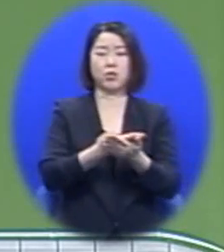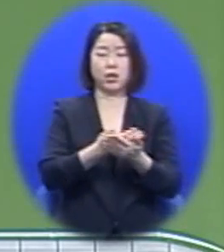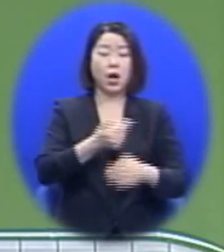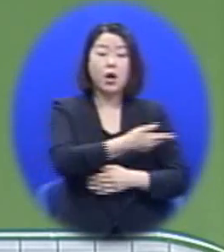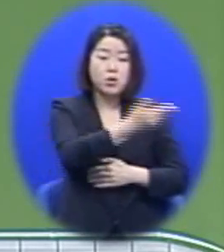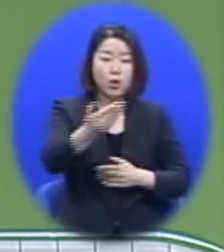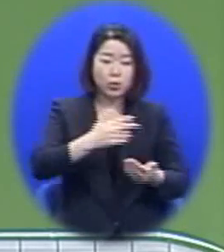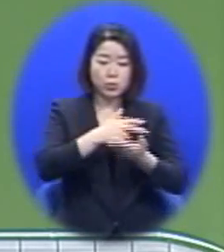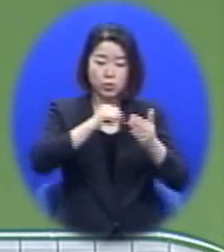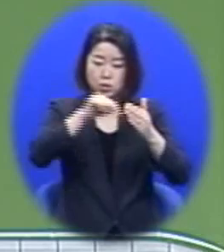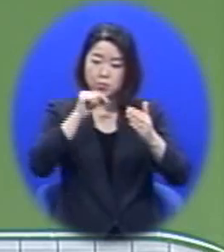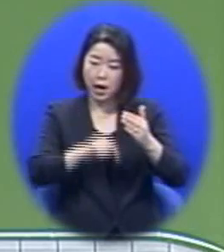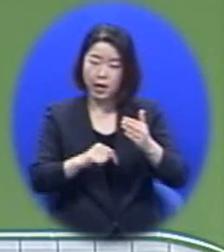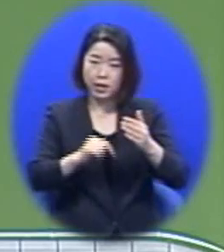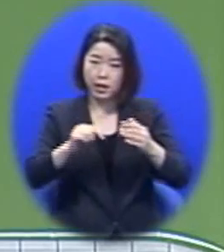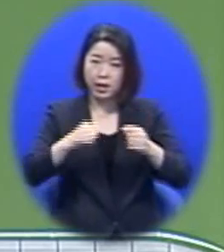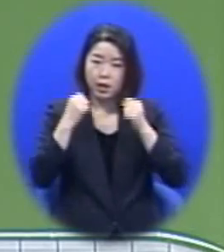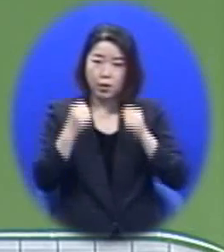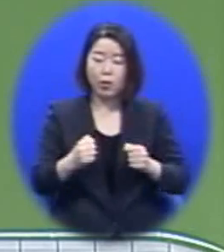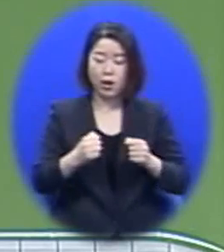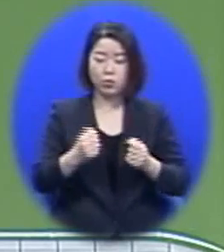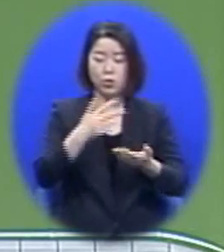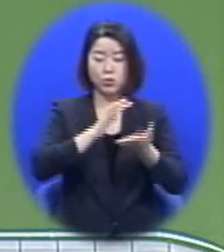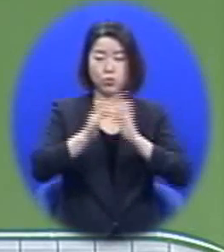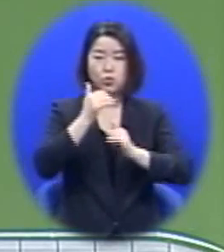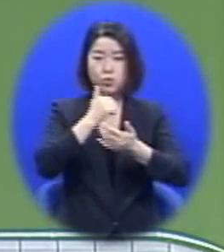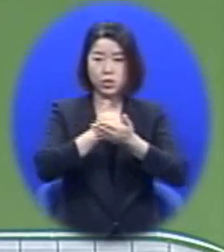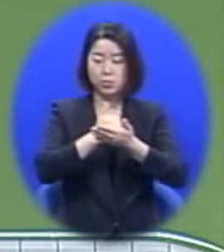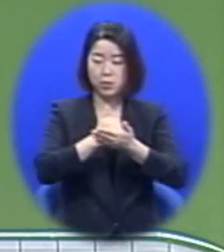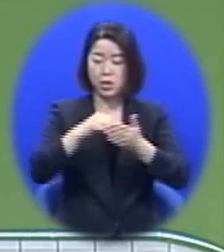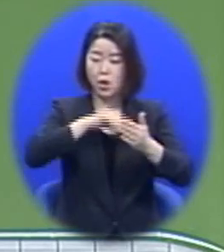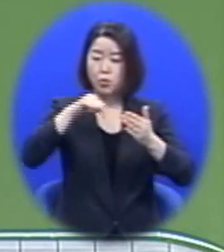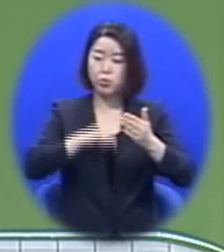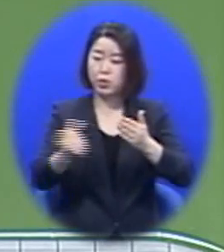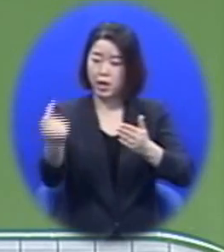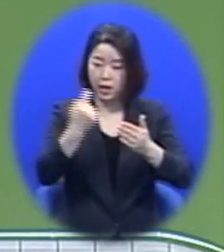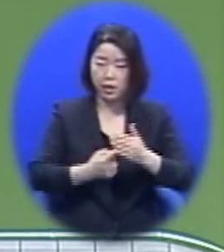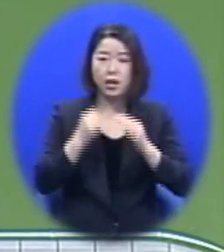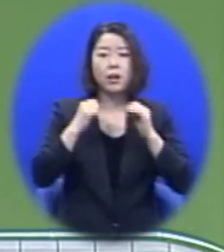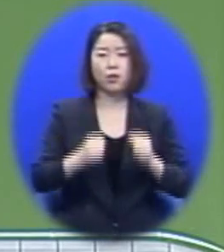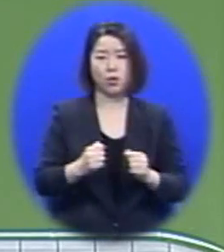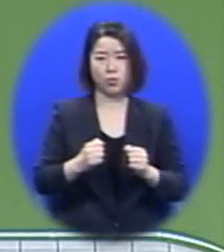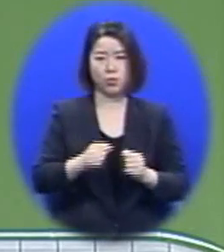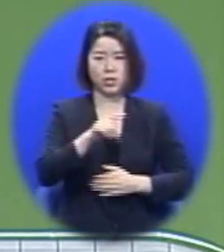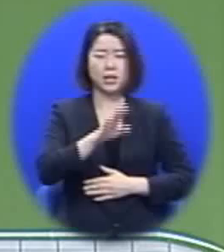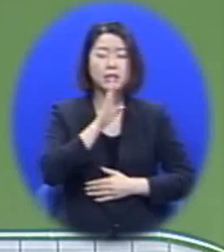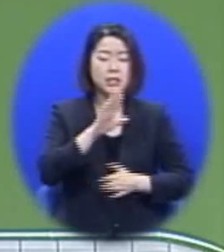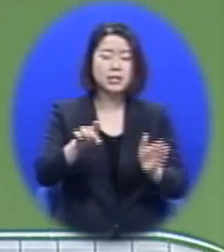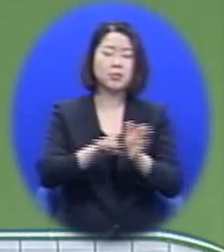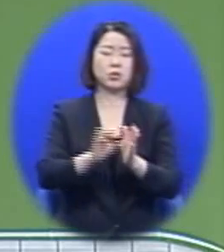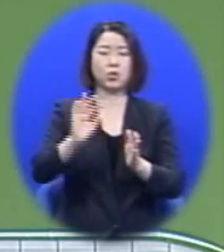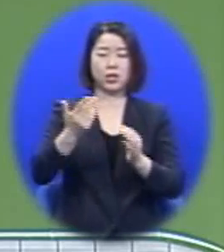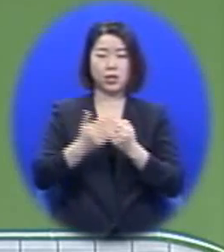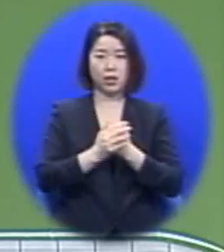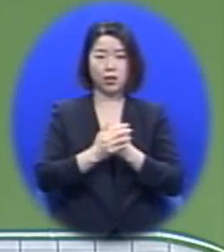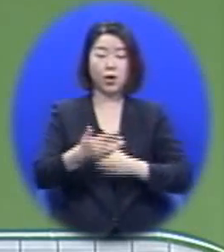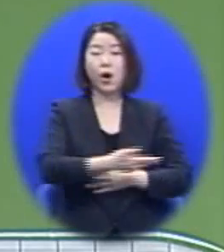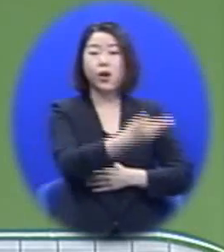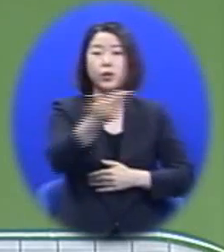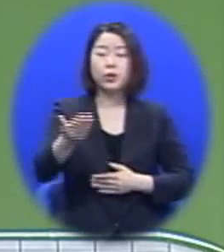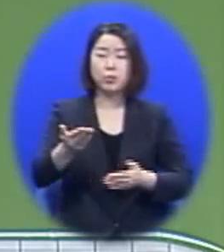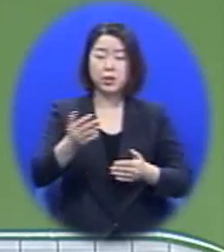거하고 주 예수님이 여러분 안에 거하시는 것이 진짜여야 여러분이 마귀가 믿는